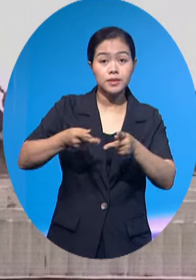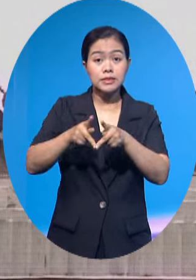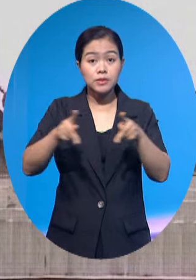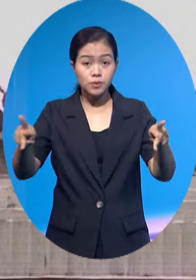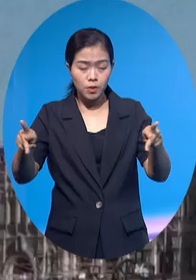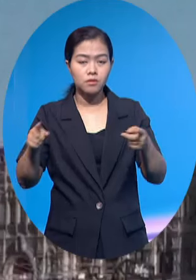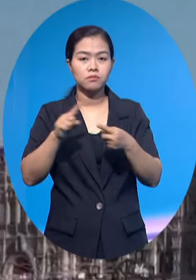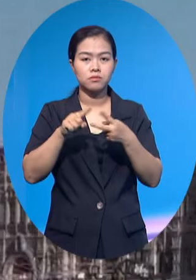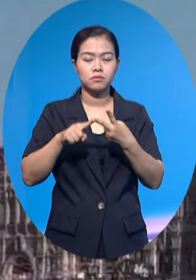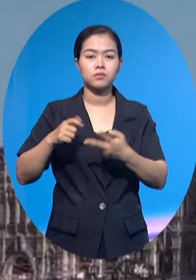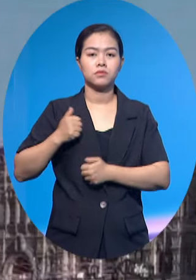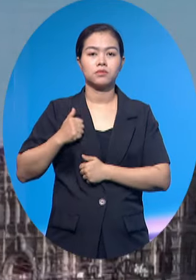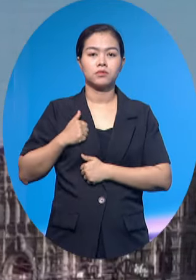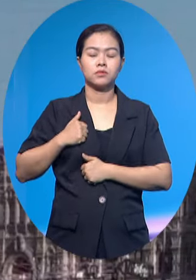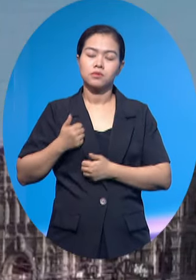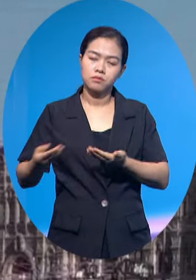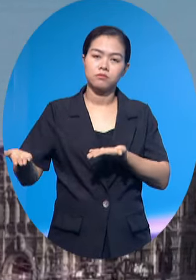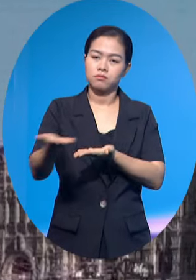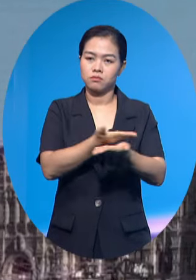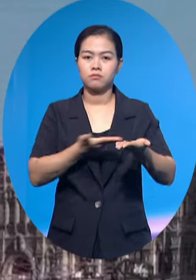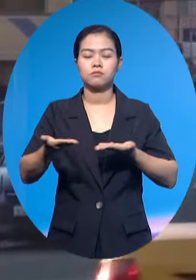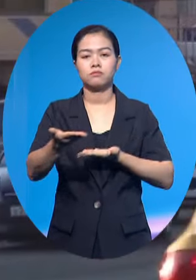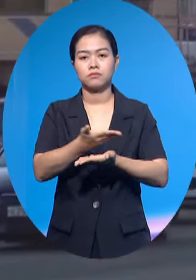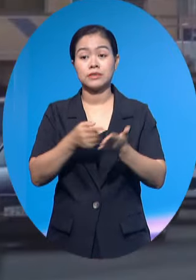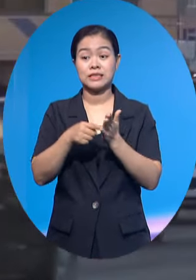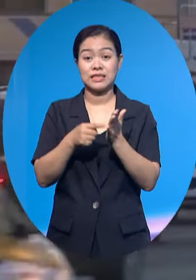bối cảnh Mỹ và các đồng minh áp đặt các lệnh trừng phạt chống lại cả hai nước này